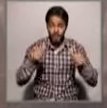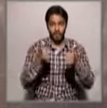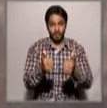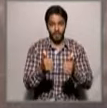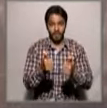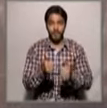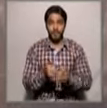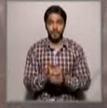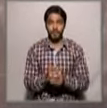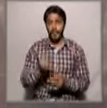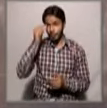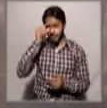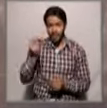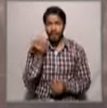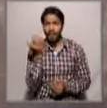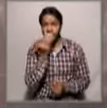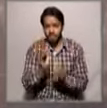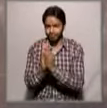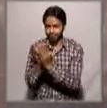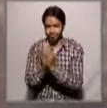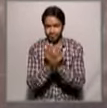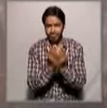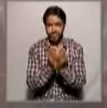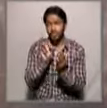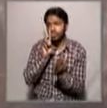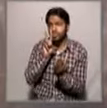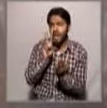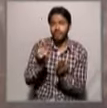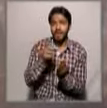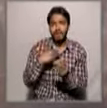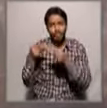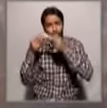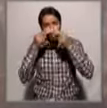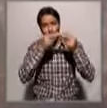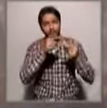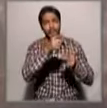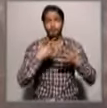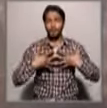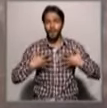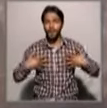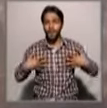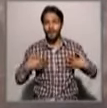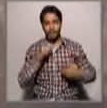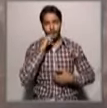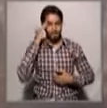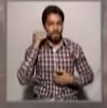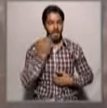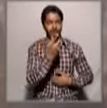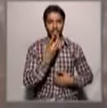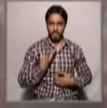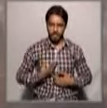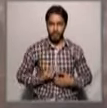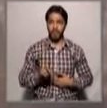الصالحين والسلف الأول يقال وقد رؤيت له رؤى صالحة. فهذا من مبشرات الخير لمثل هذا، واطمئن عليه ونسأل الله